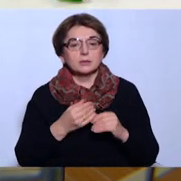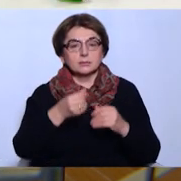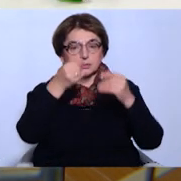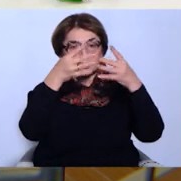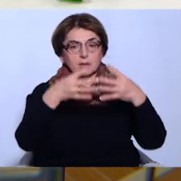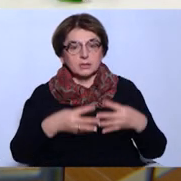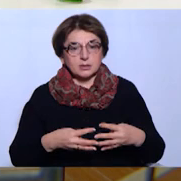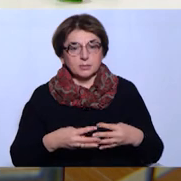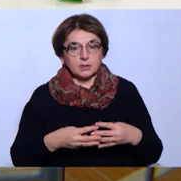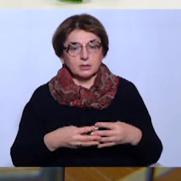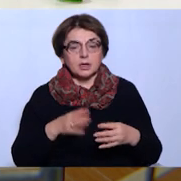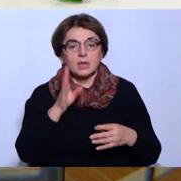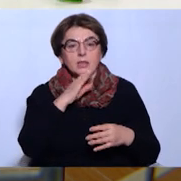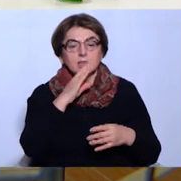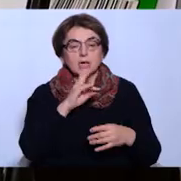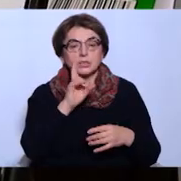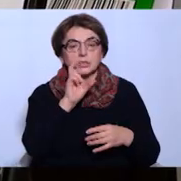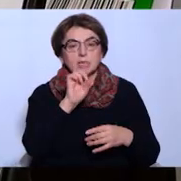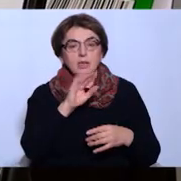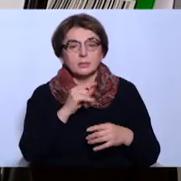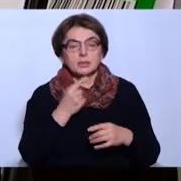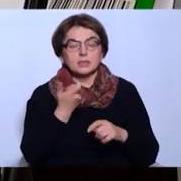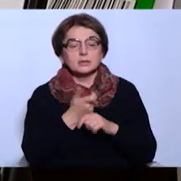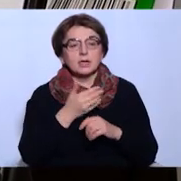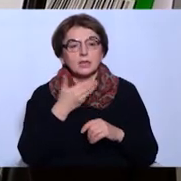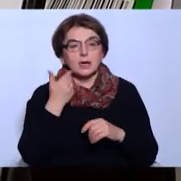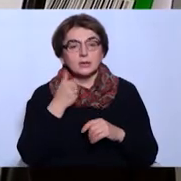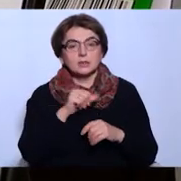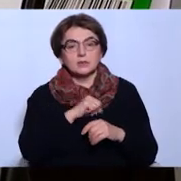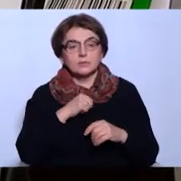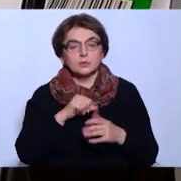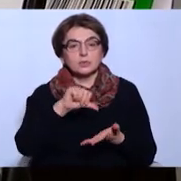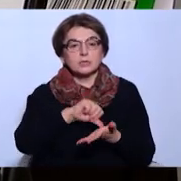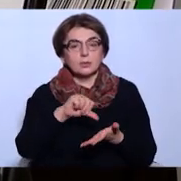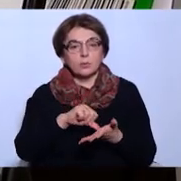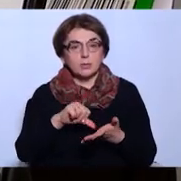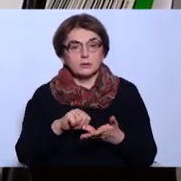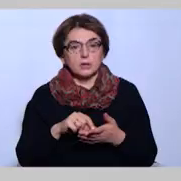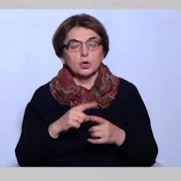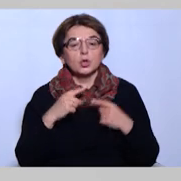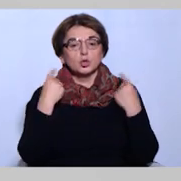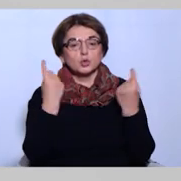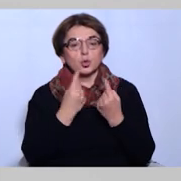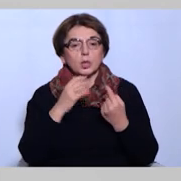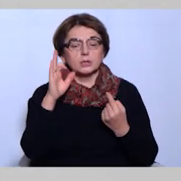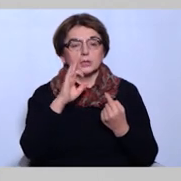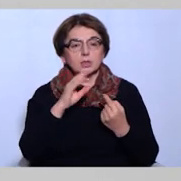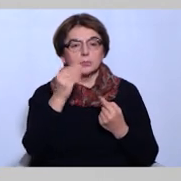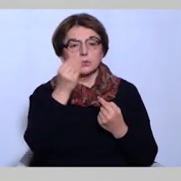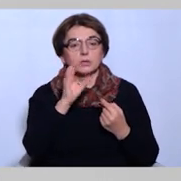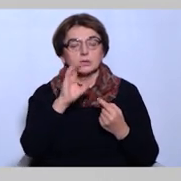კლასიფიკაცია. ნახშირწყალბადები ეს არის უმარტივესი წარმომადგენელი ორგანული ნაერთებისა, რომელთა ზოგადი ფორმულა